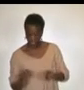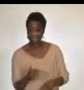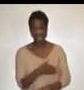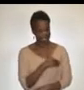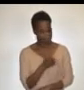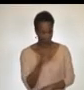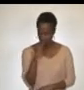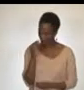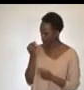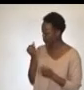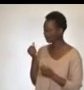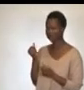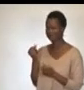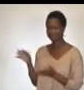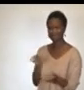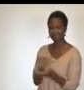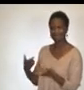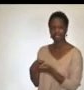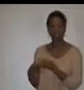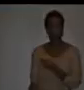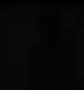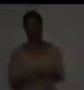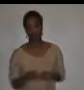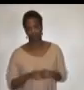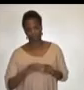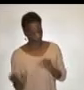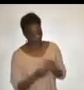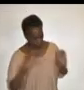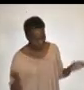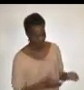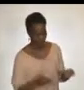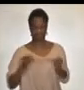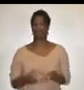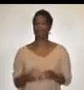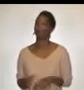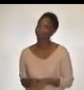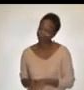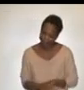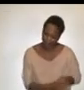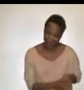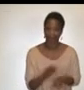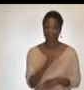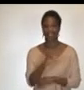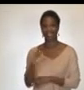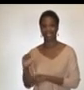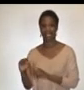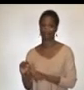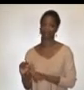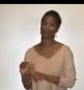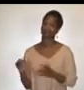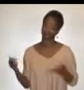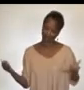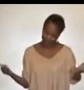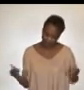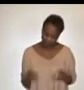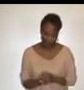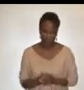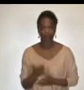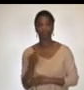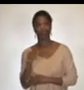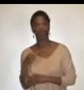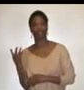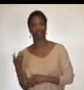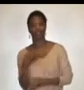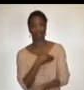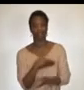stratégie qui n'a profité qu'aux principaux dirigeants. Et puis le CCAS, j'en terminerai par là, c'est 2,4 millions d'euros qu'on